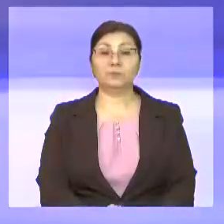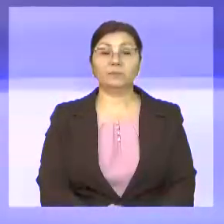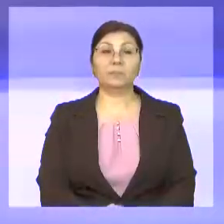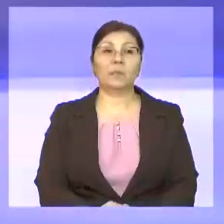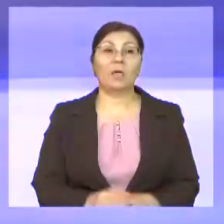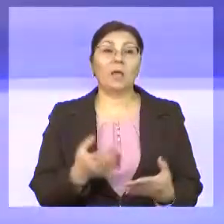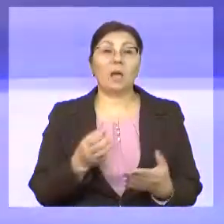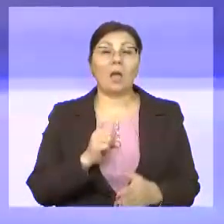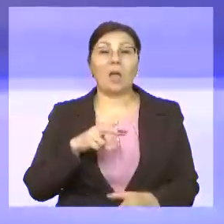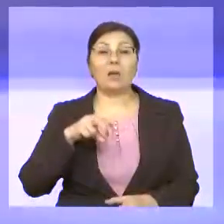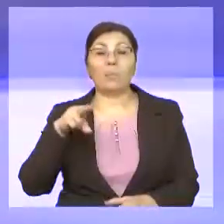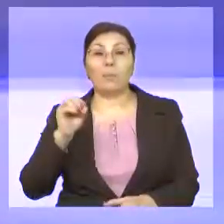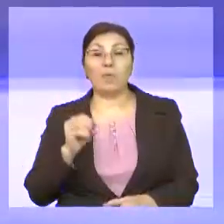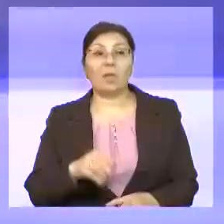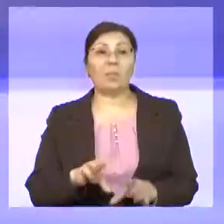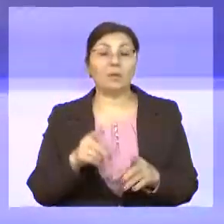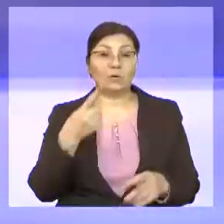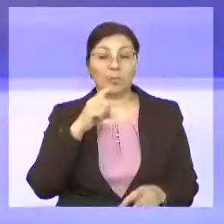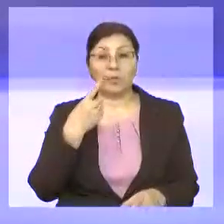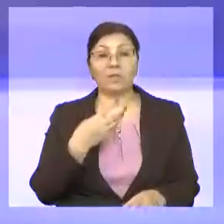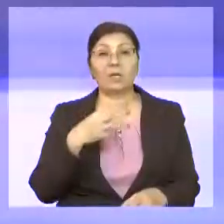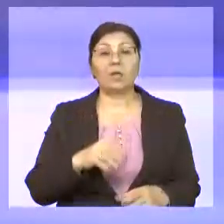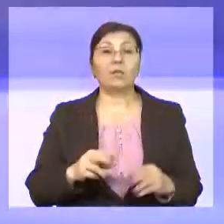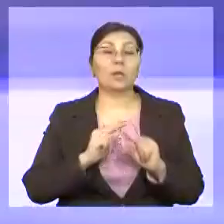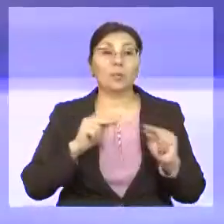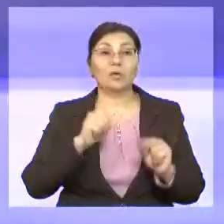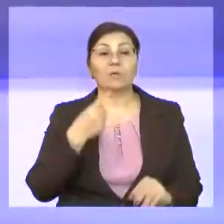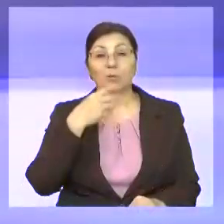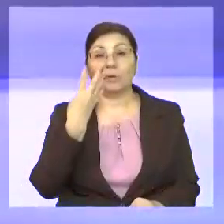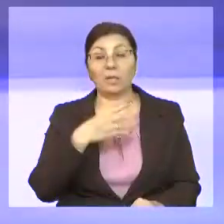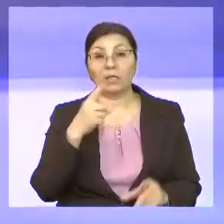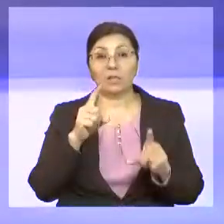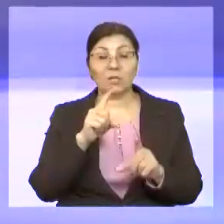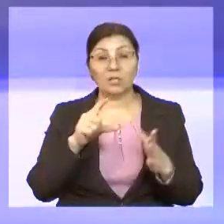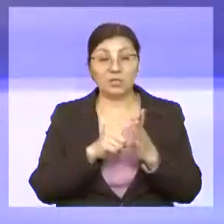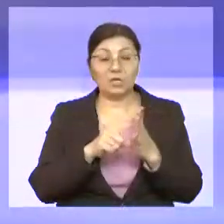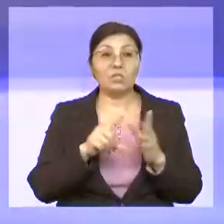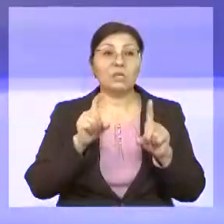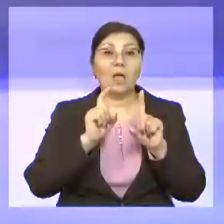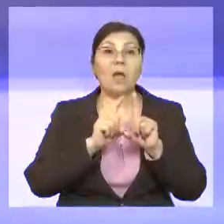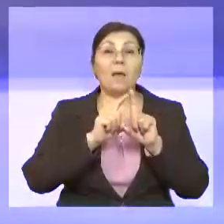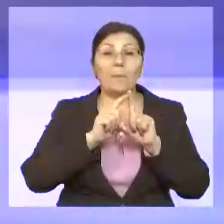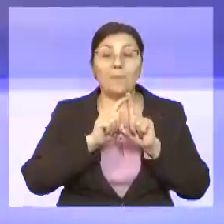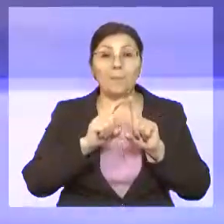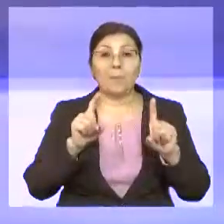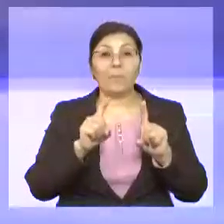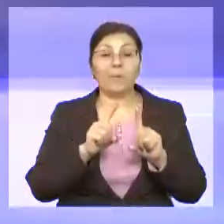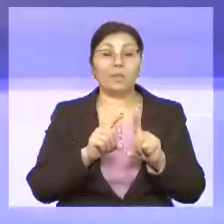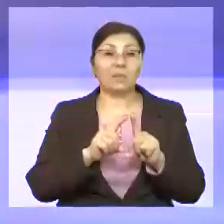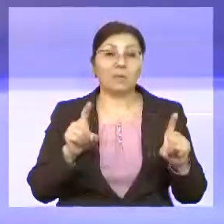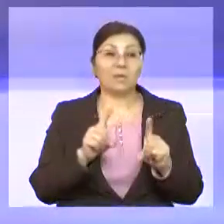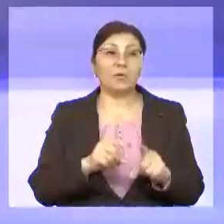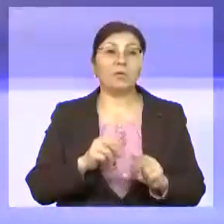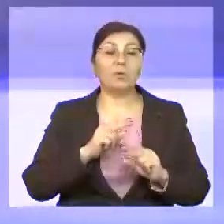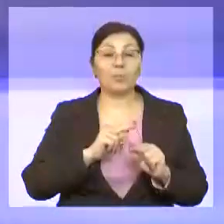Әліппе мұқабасындағы мұғалім, номері 47-ші орта білім беретін орта мектебінің педагогы Зейнегүл Күзенованы оқушылар мен ата-аналар